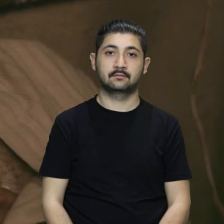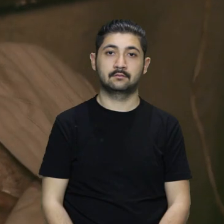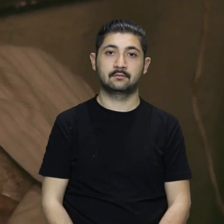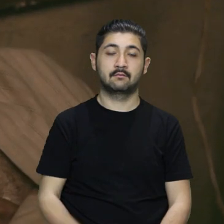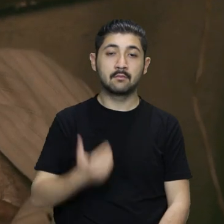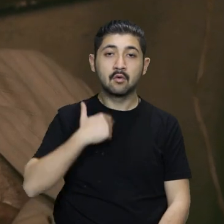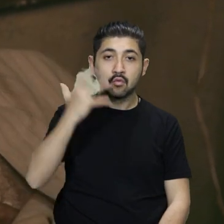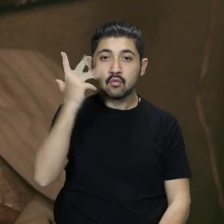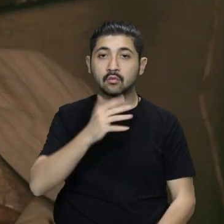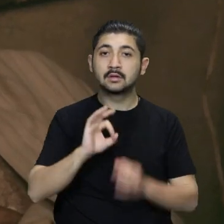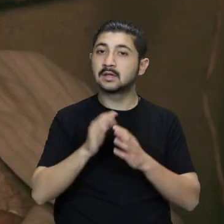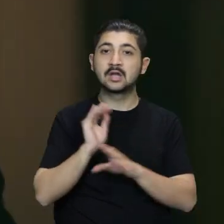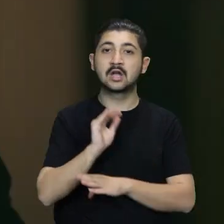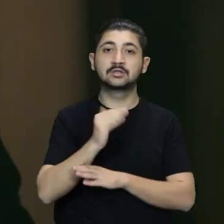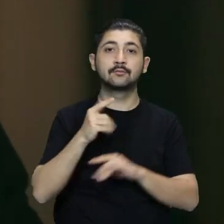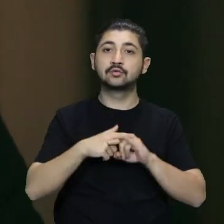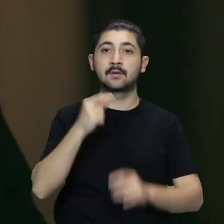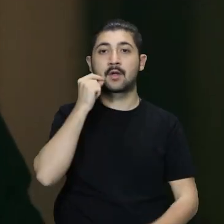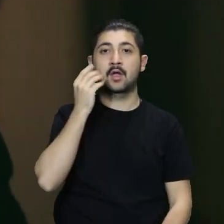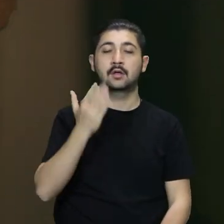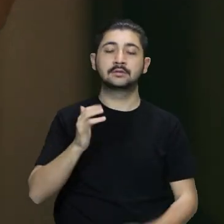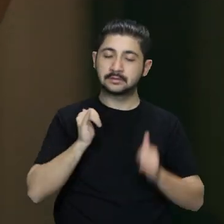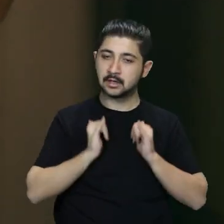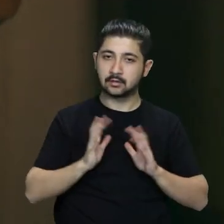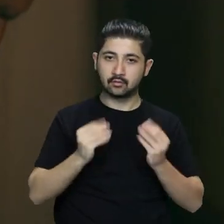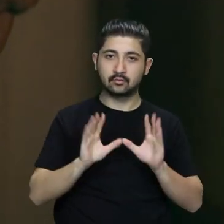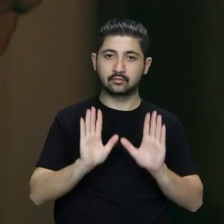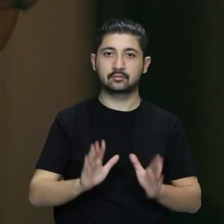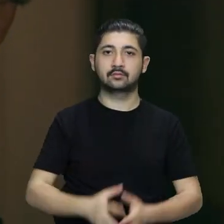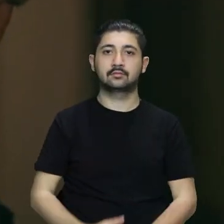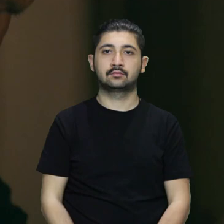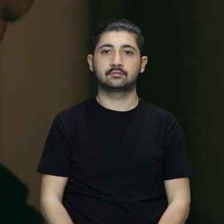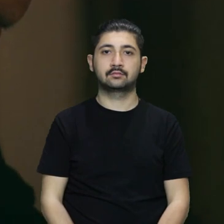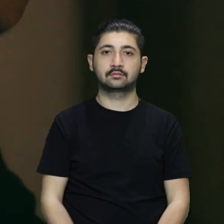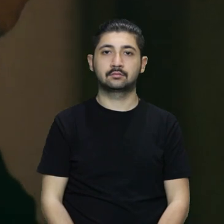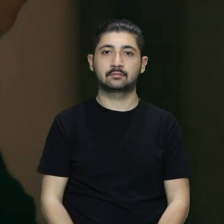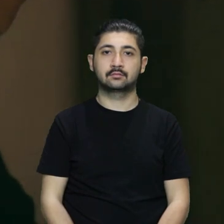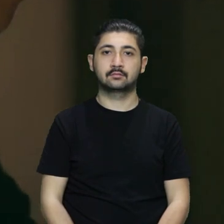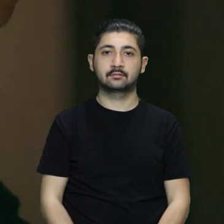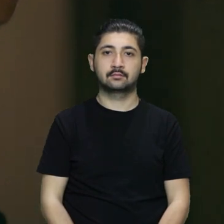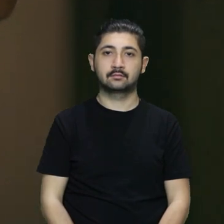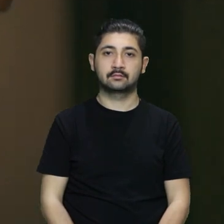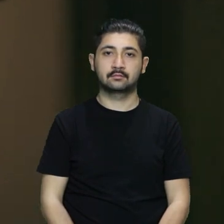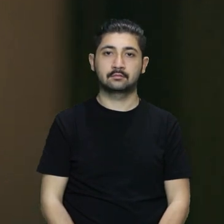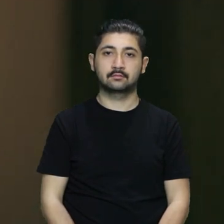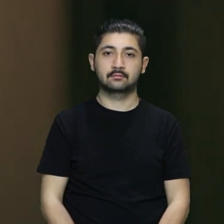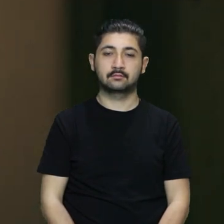Ben bu utançla nasıl yaşayacağım Hüsrev Bey? Sakin ol. Maşrapaya su doldurup